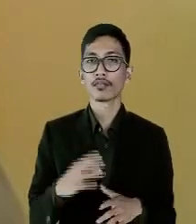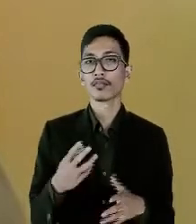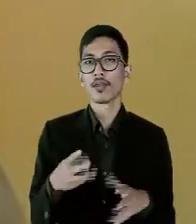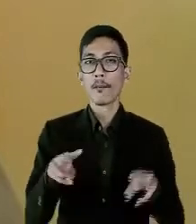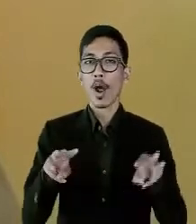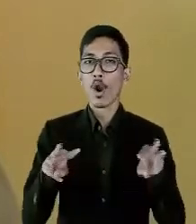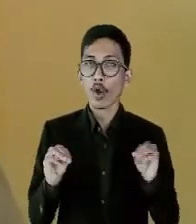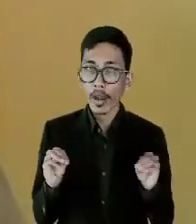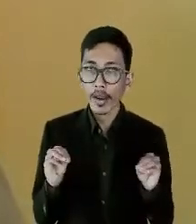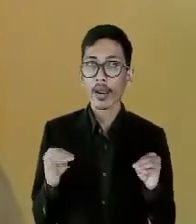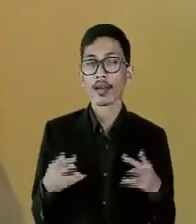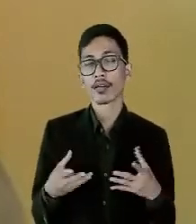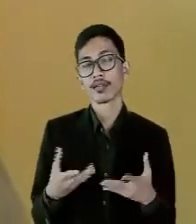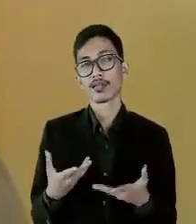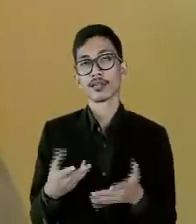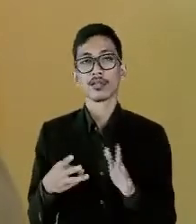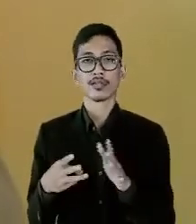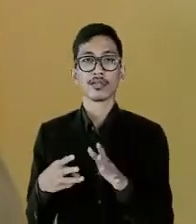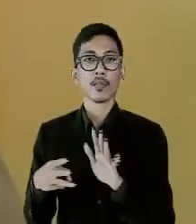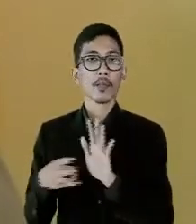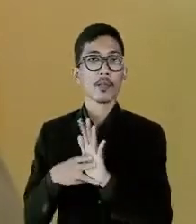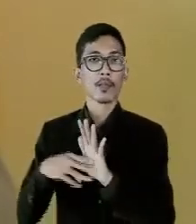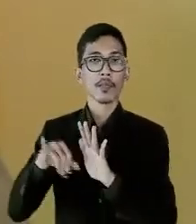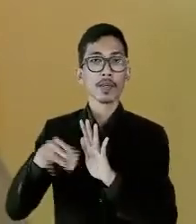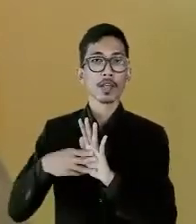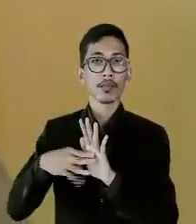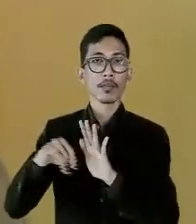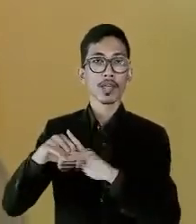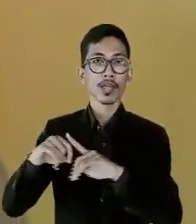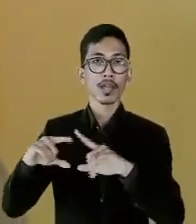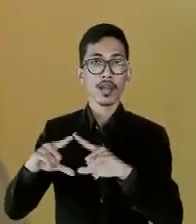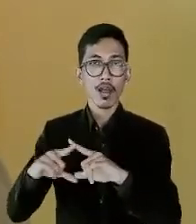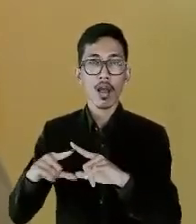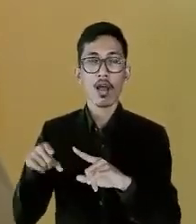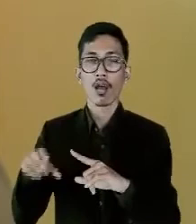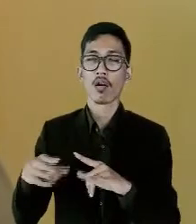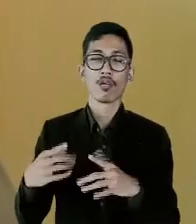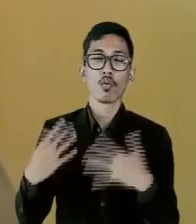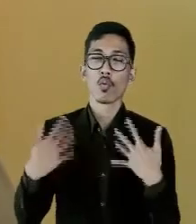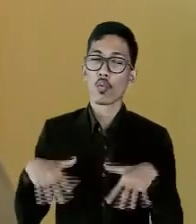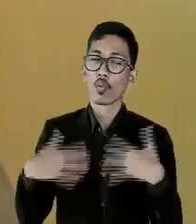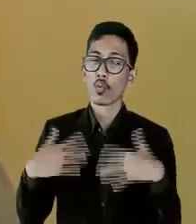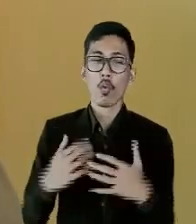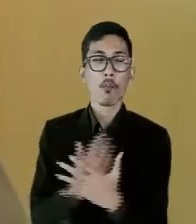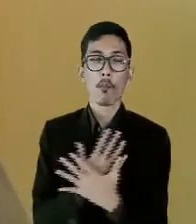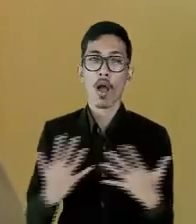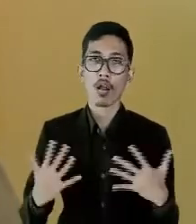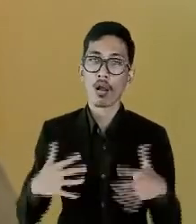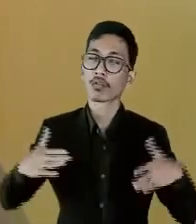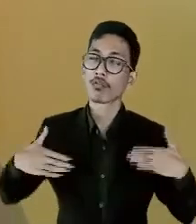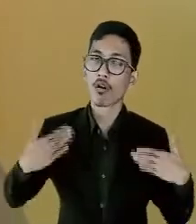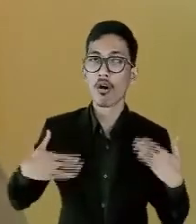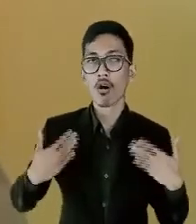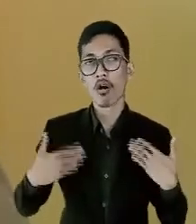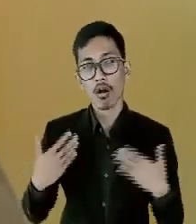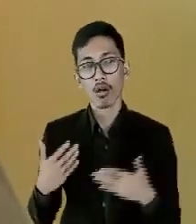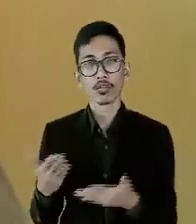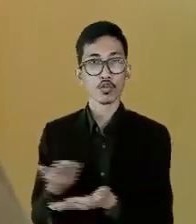Mimika khususnya, dalam suasana PON 20 Papua 2021,